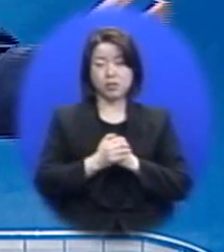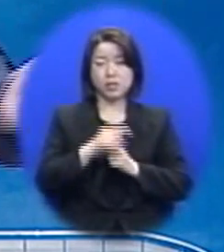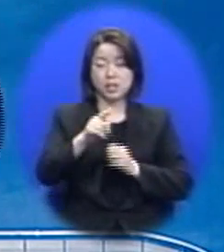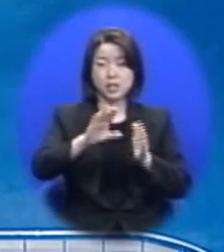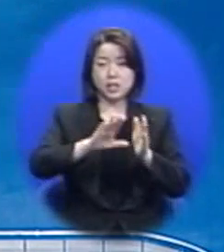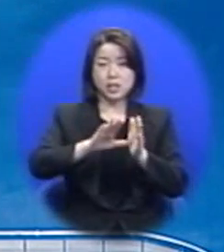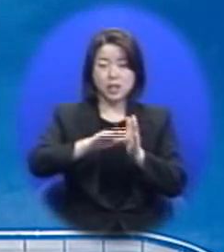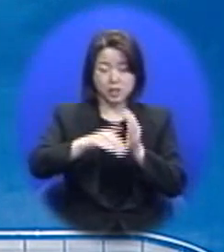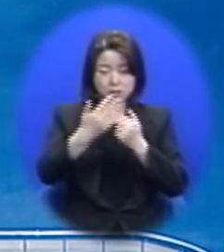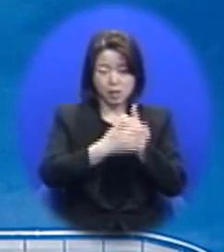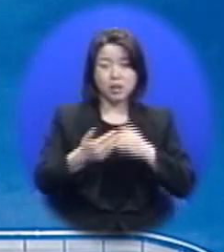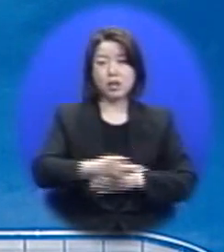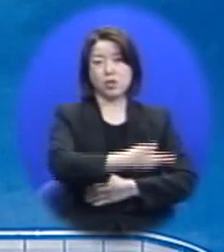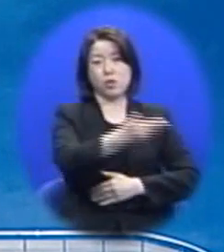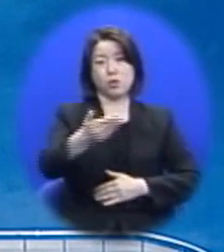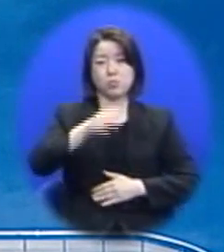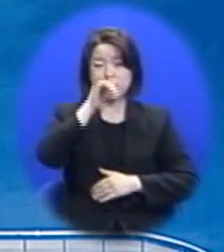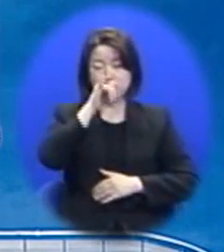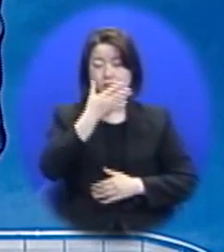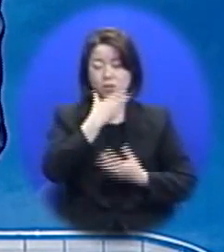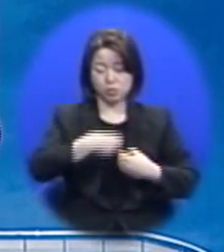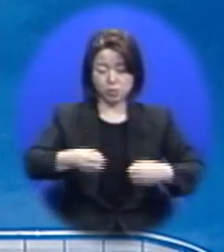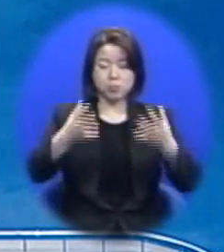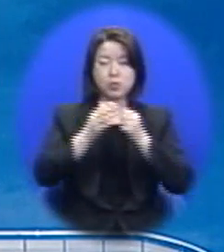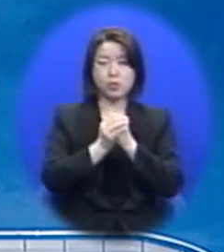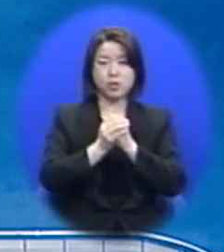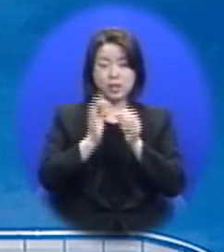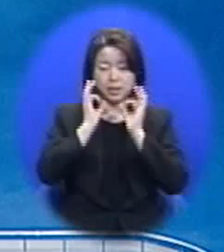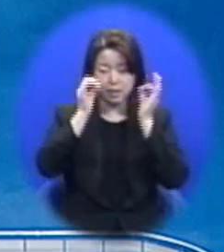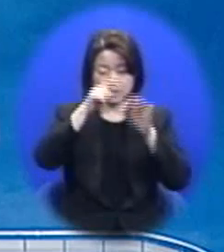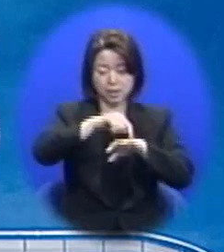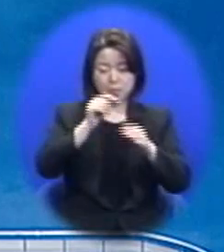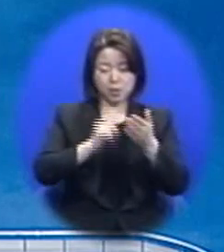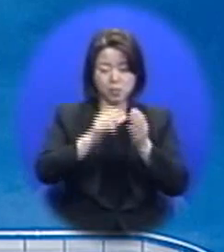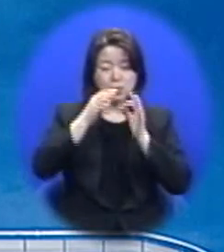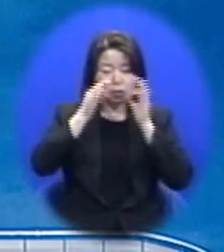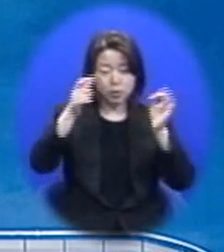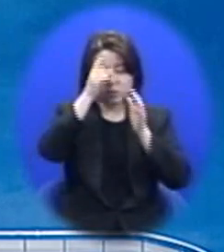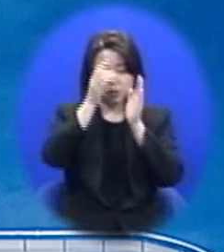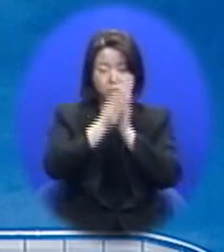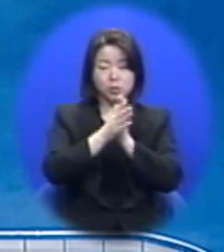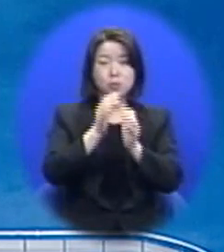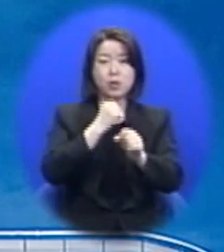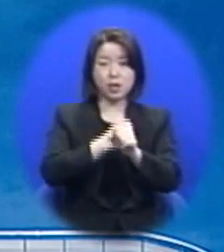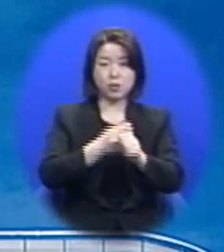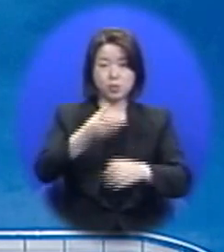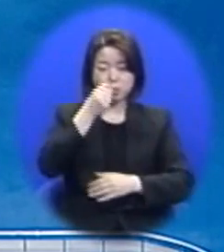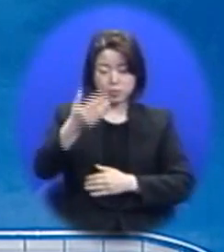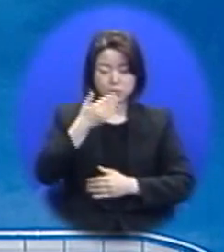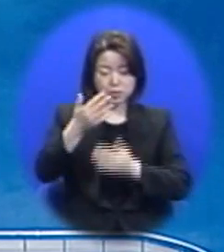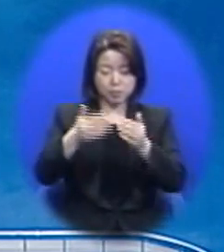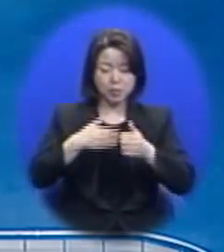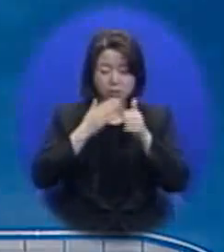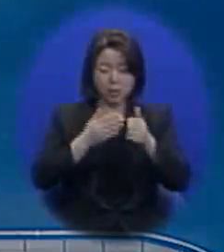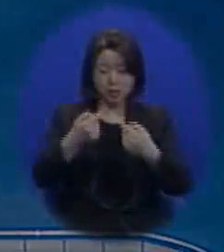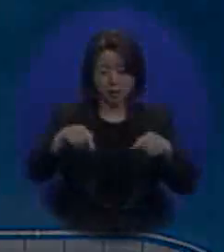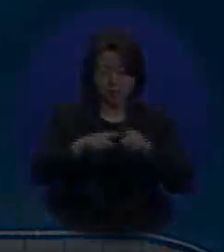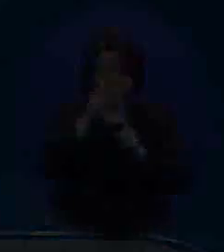있기를 축복합니다. 이제 우리 간절한 마음으로 통성으로 기도하고 성찬을 받겠습니다. 다 같이 기도하시겠습니다.